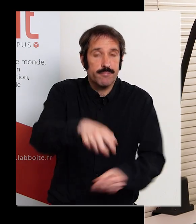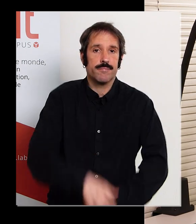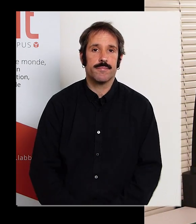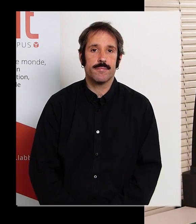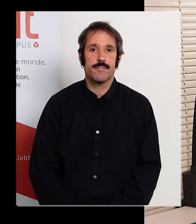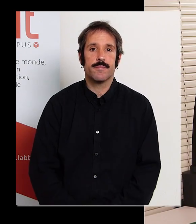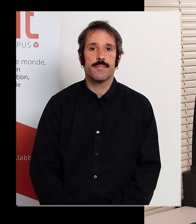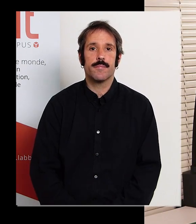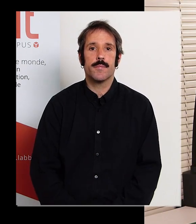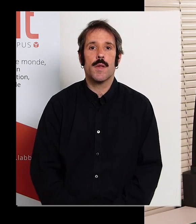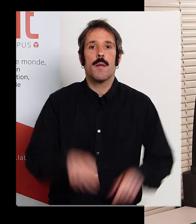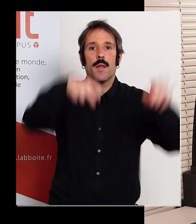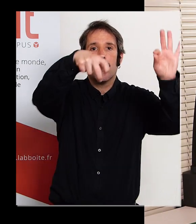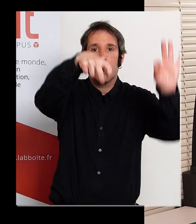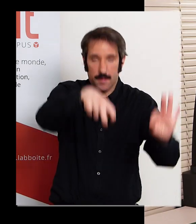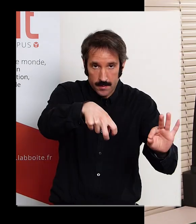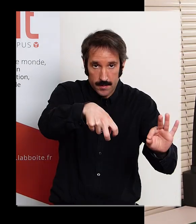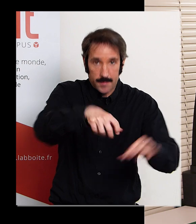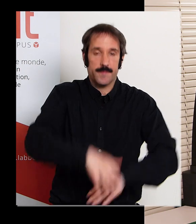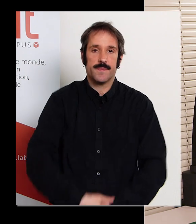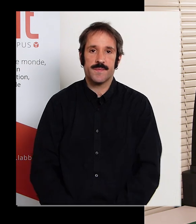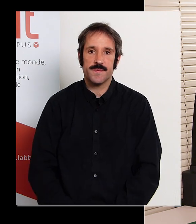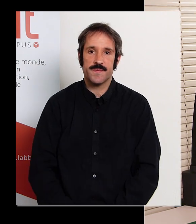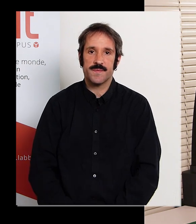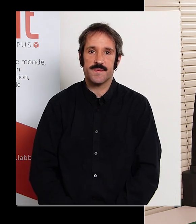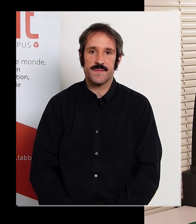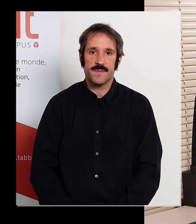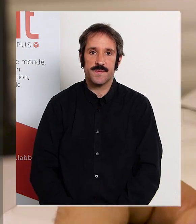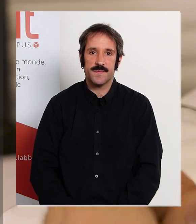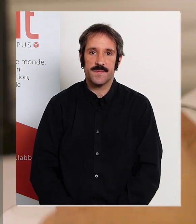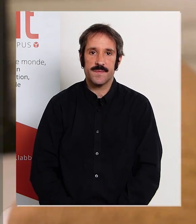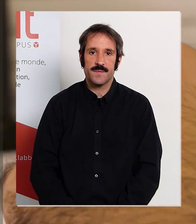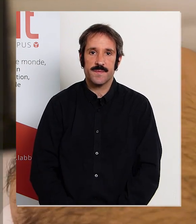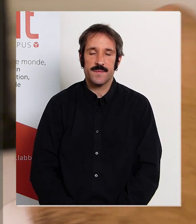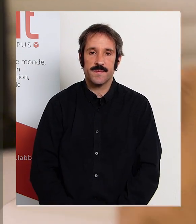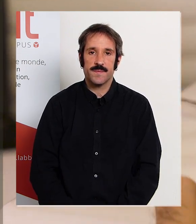biche. J'abaisse le pied de biche.